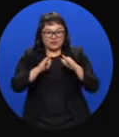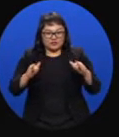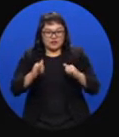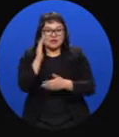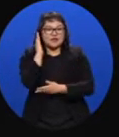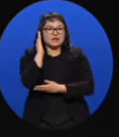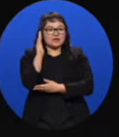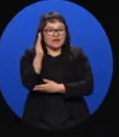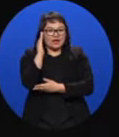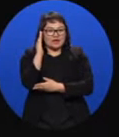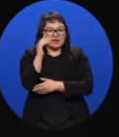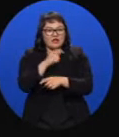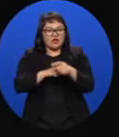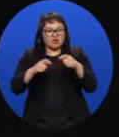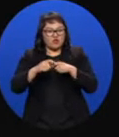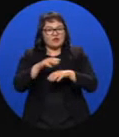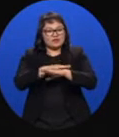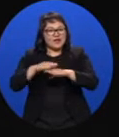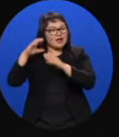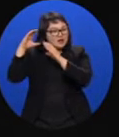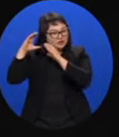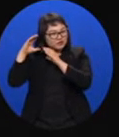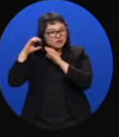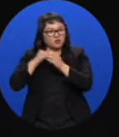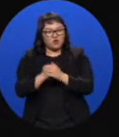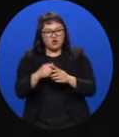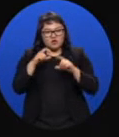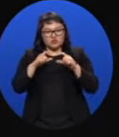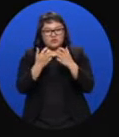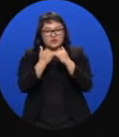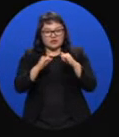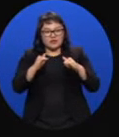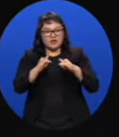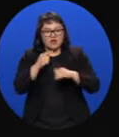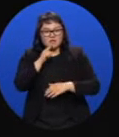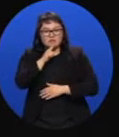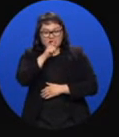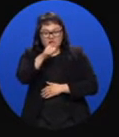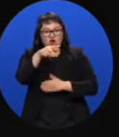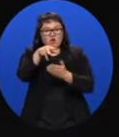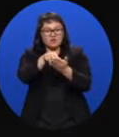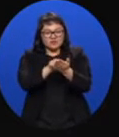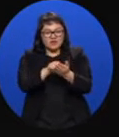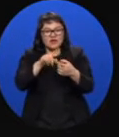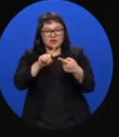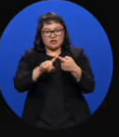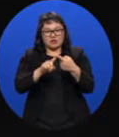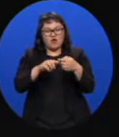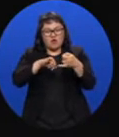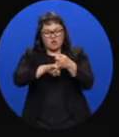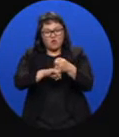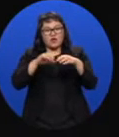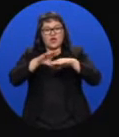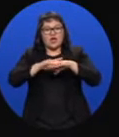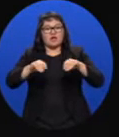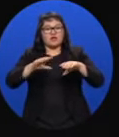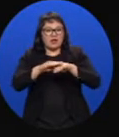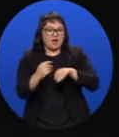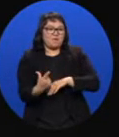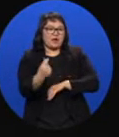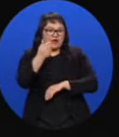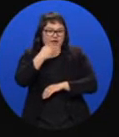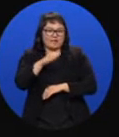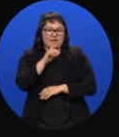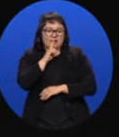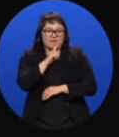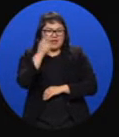주민들의 이야기를 더 경청하고 주민들이 제기하는 의혹과 문제 제기를 반드시 해결해서 가야 빨리 간다고